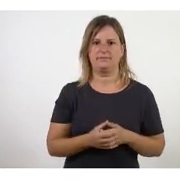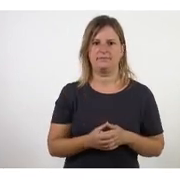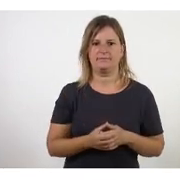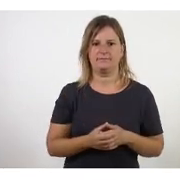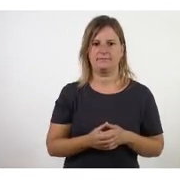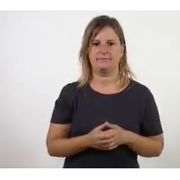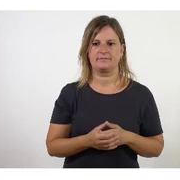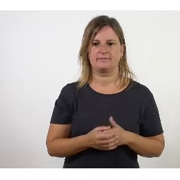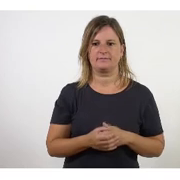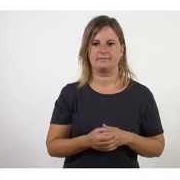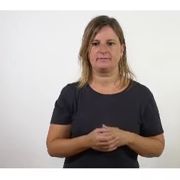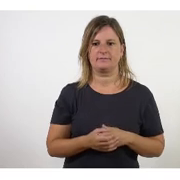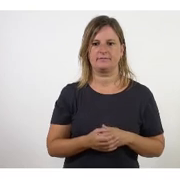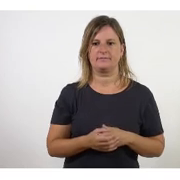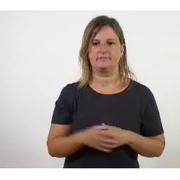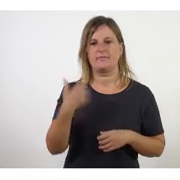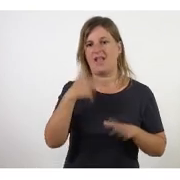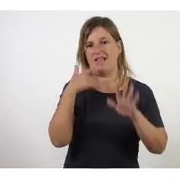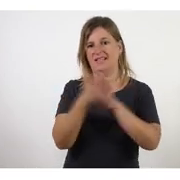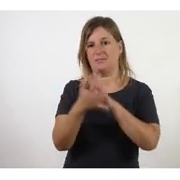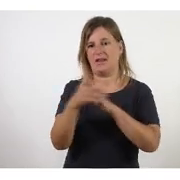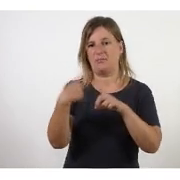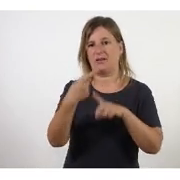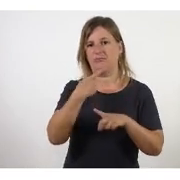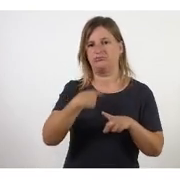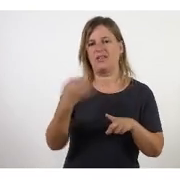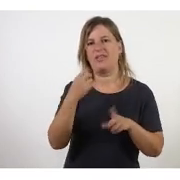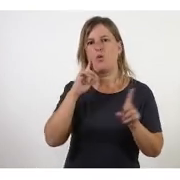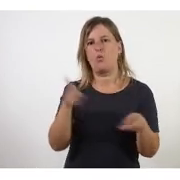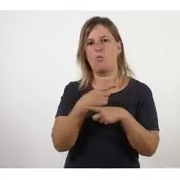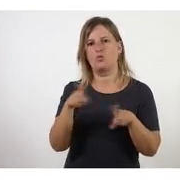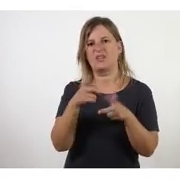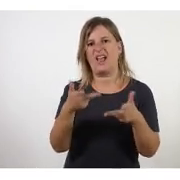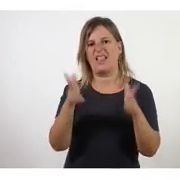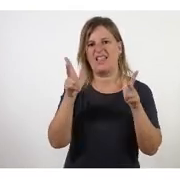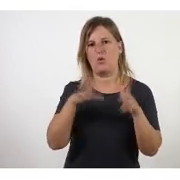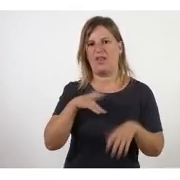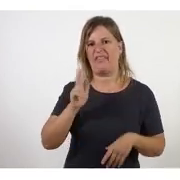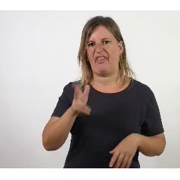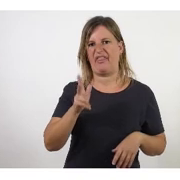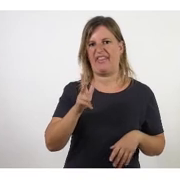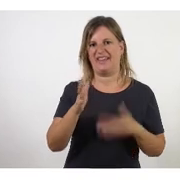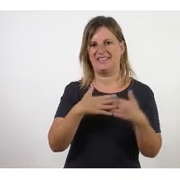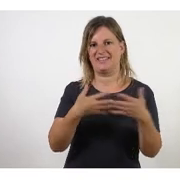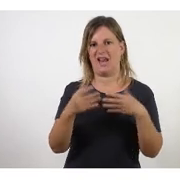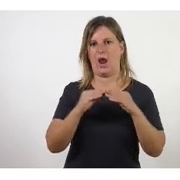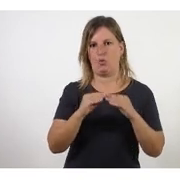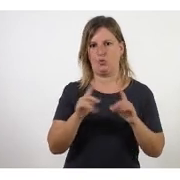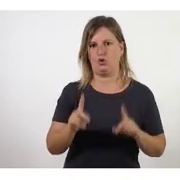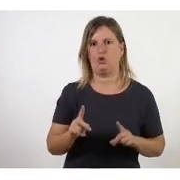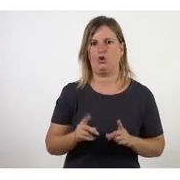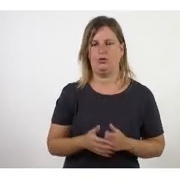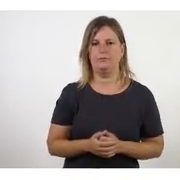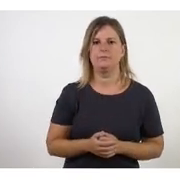que això, ja ho hem explicat abans per les vostres preguntes, ha de ser música lliure de drets d'autor.